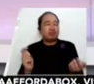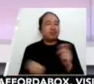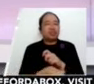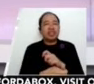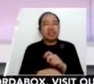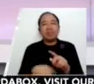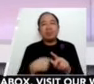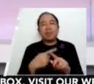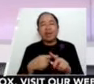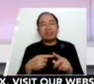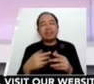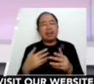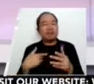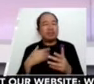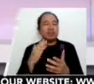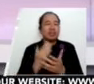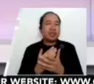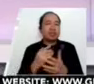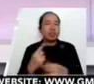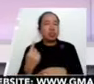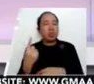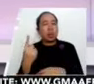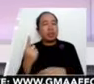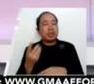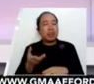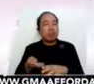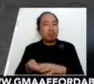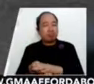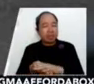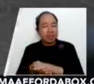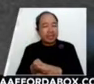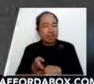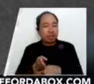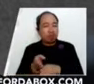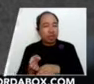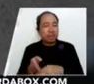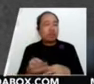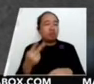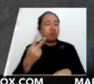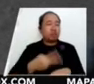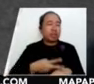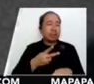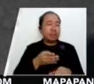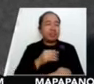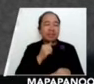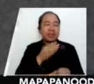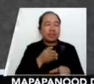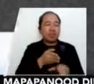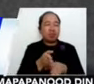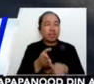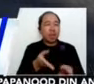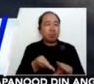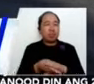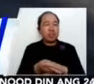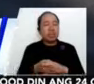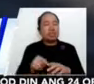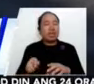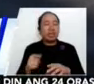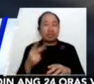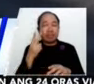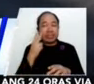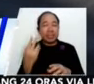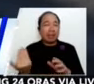bribery at two counts of indirect bribery. Tugon yan sa motion for reconsideration o apelang inihain ng